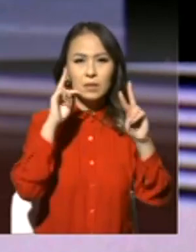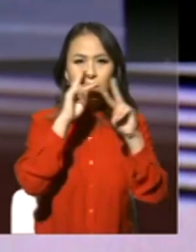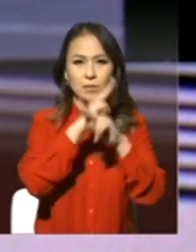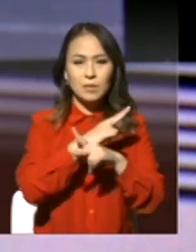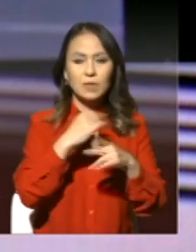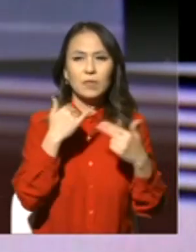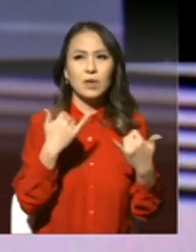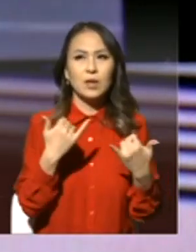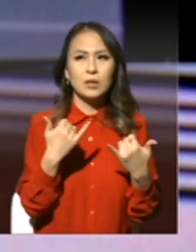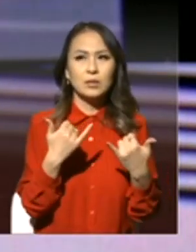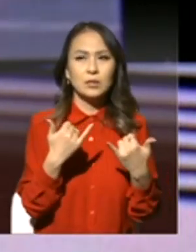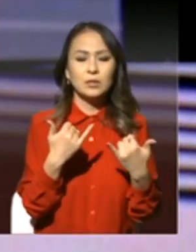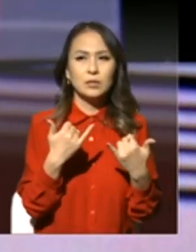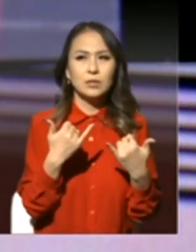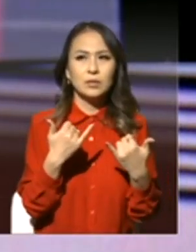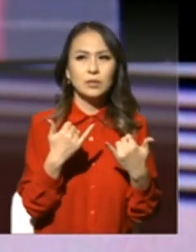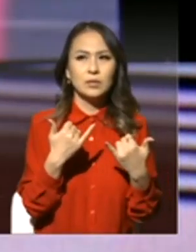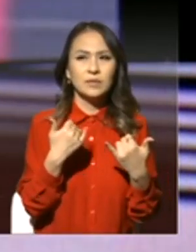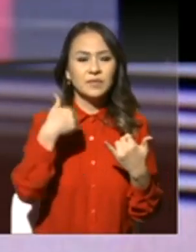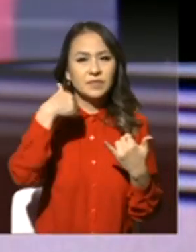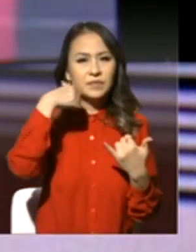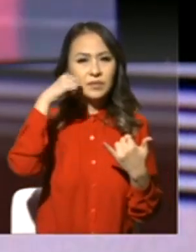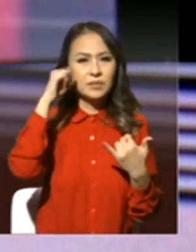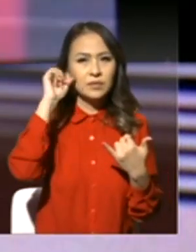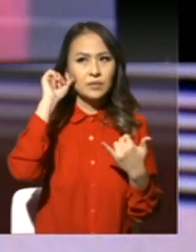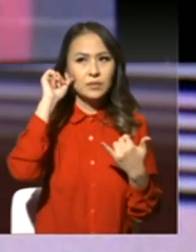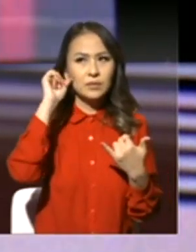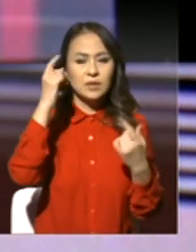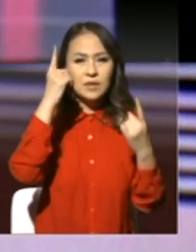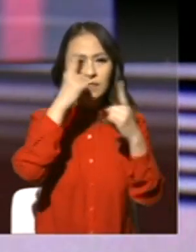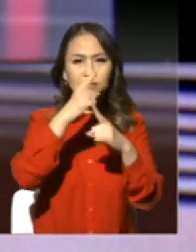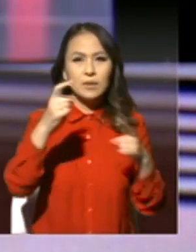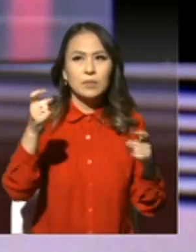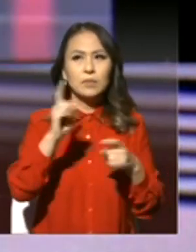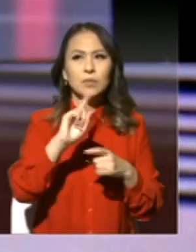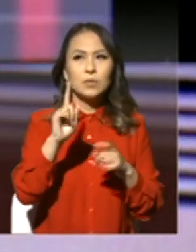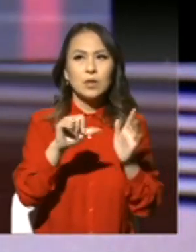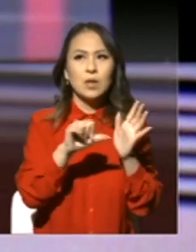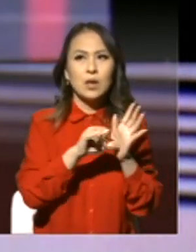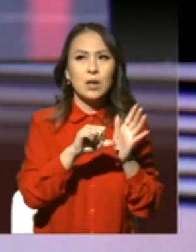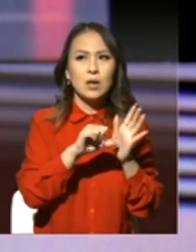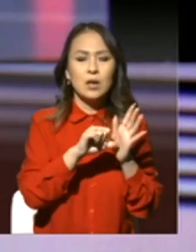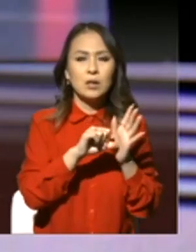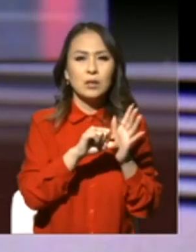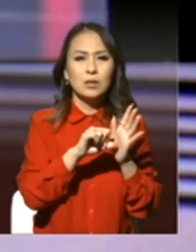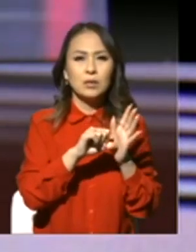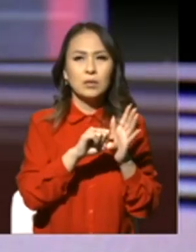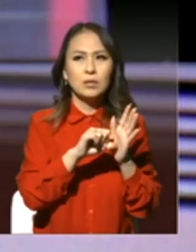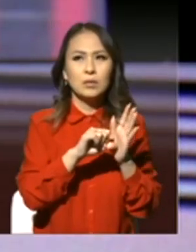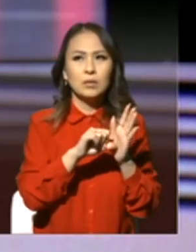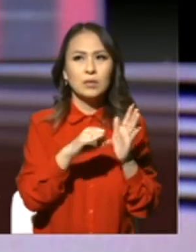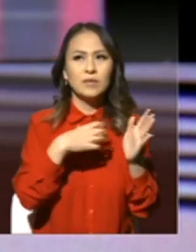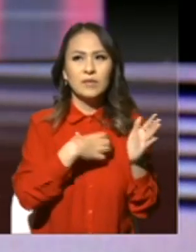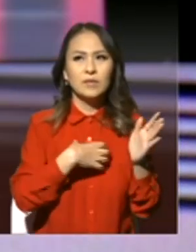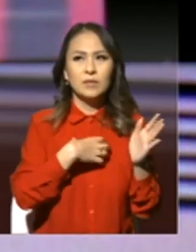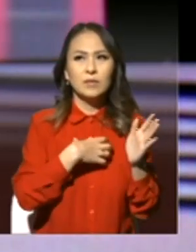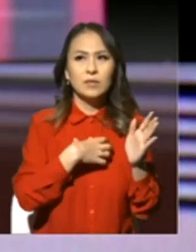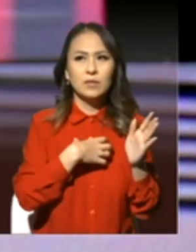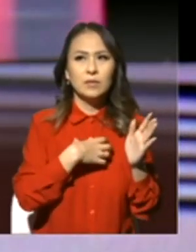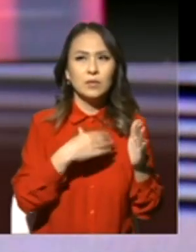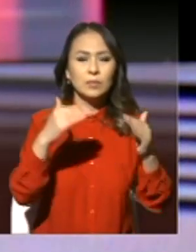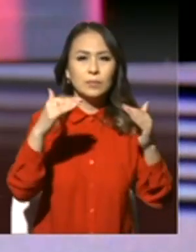Қазір міне бүгін кешеден бері информация түсіп отыр, 6 вид негізгі тауарлардың бағалары түсу